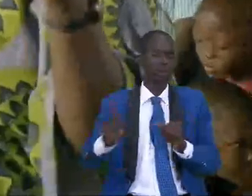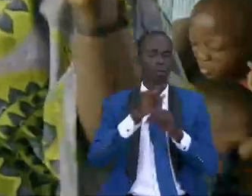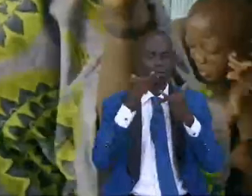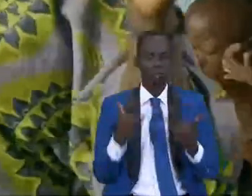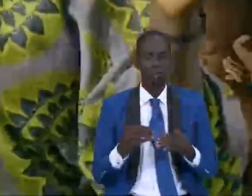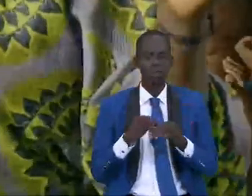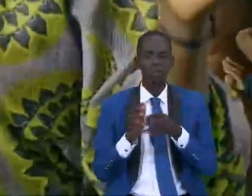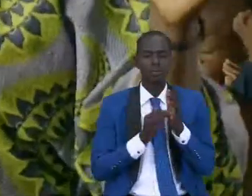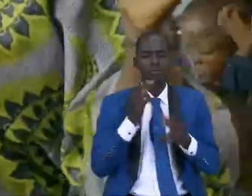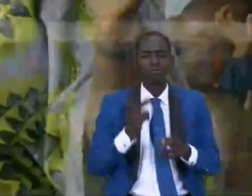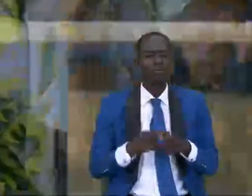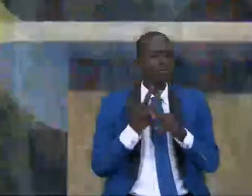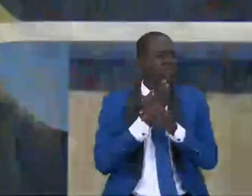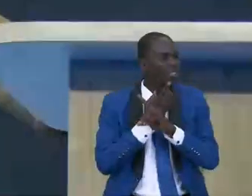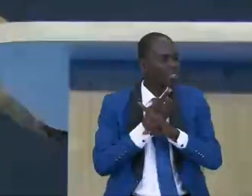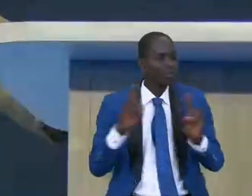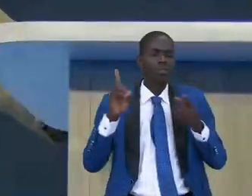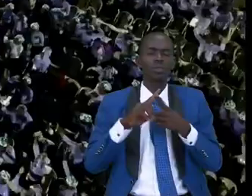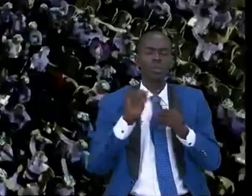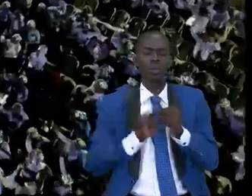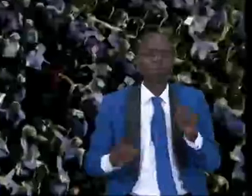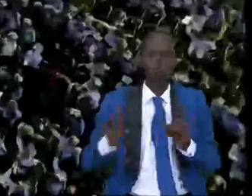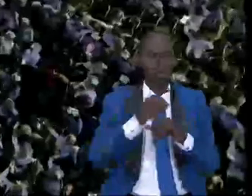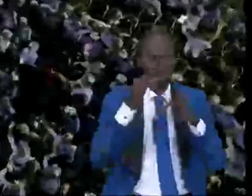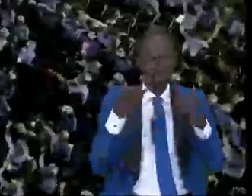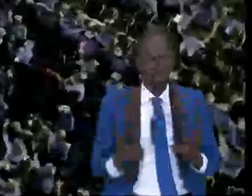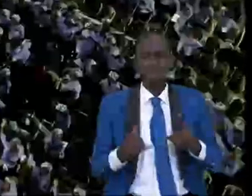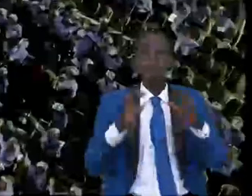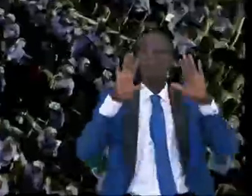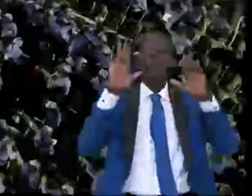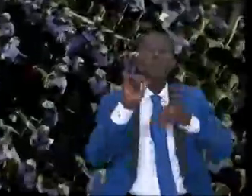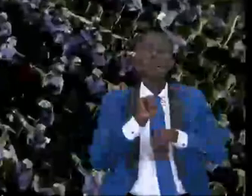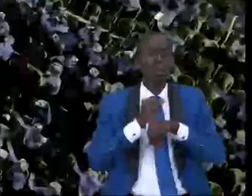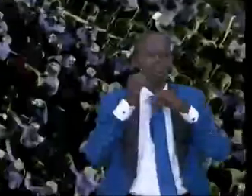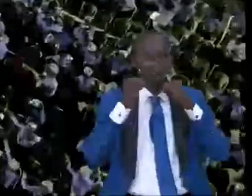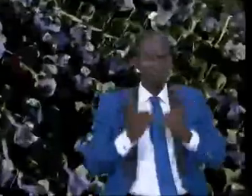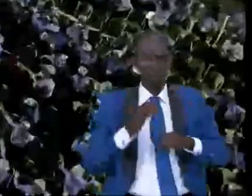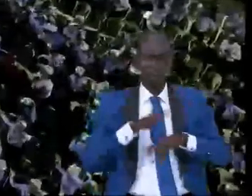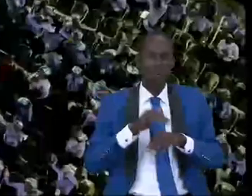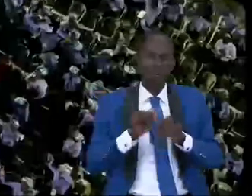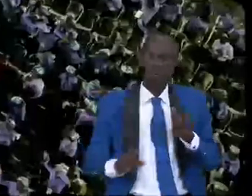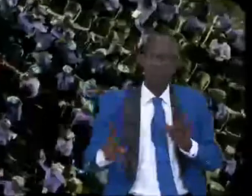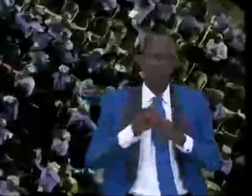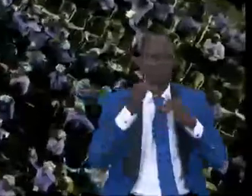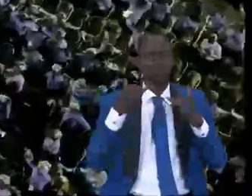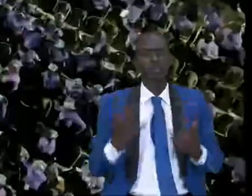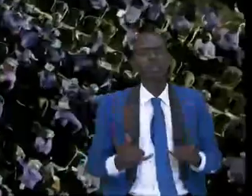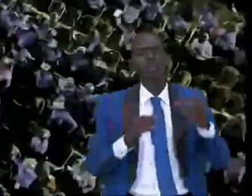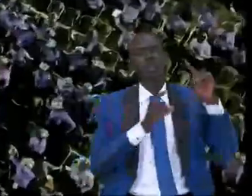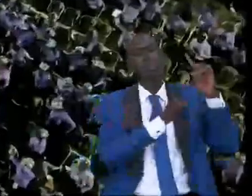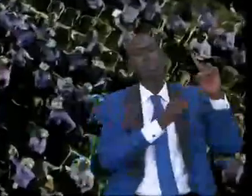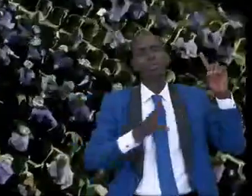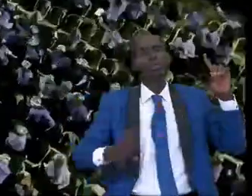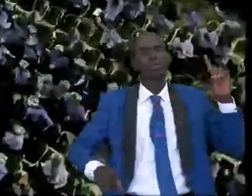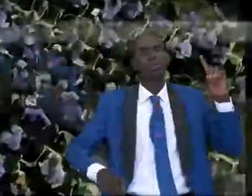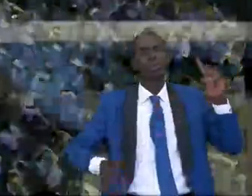à tout le monde. Apporte la délivrance à tout le monde. Que la puissance de miracle se répande